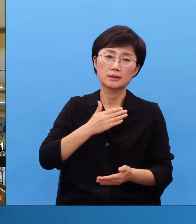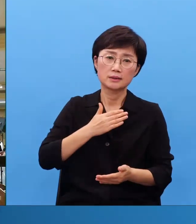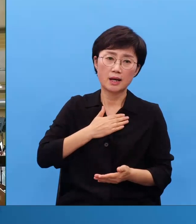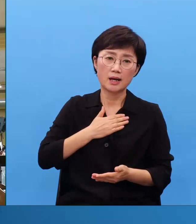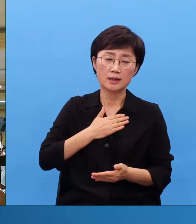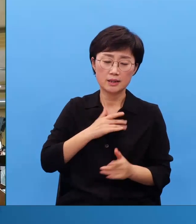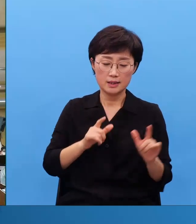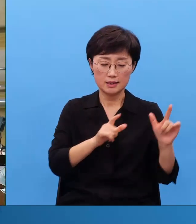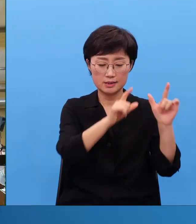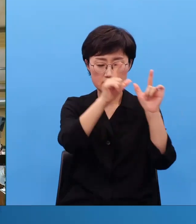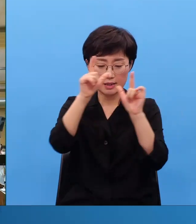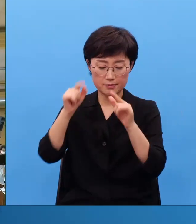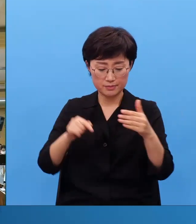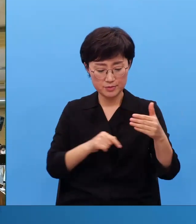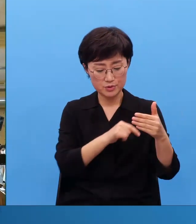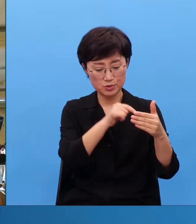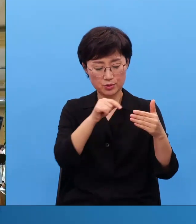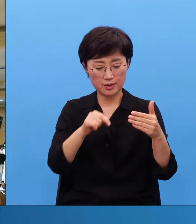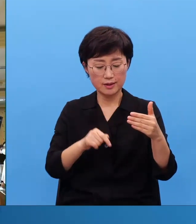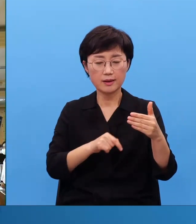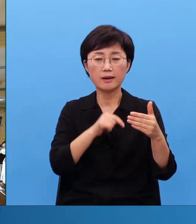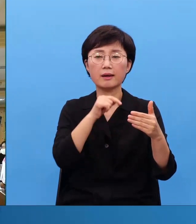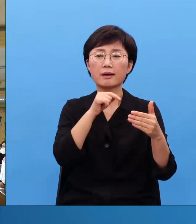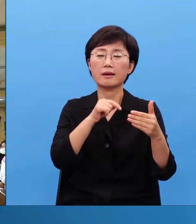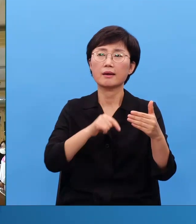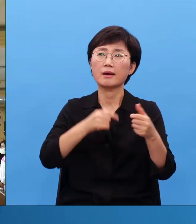나의 삶 속에